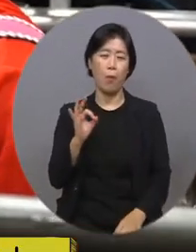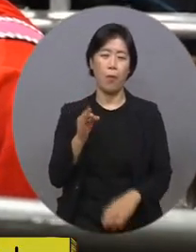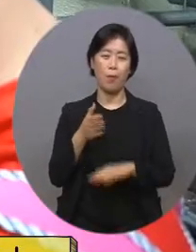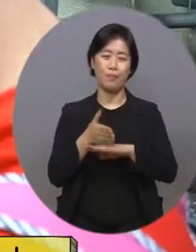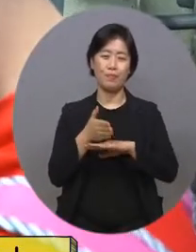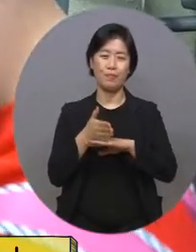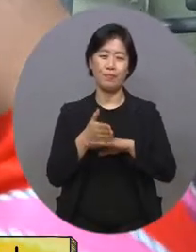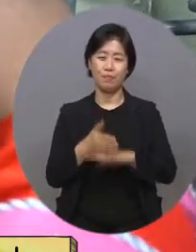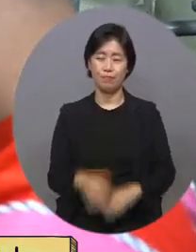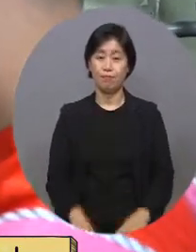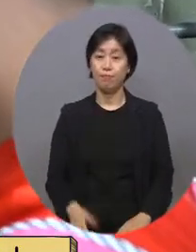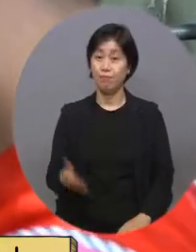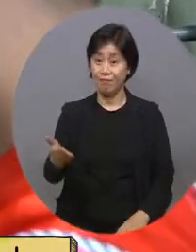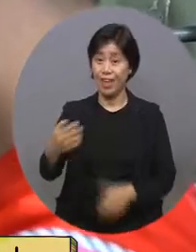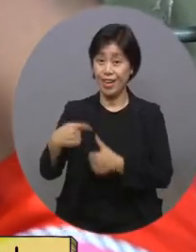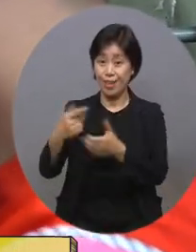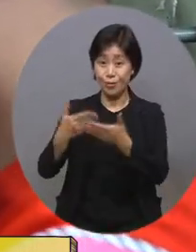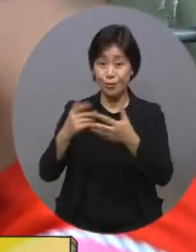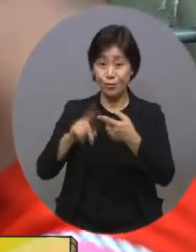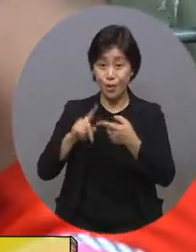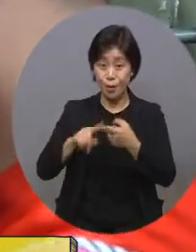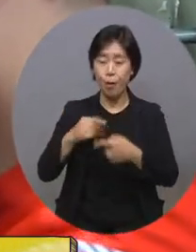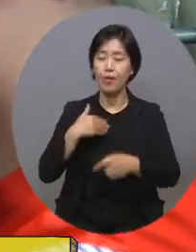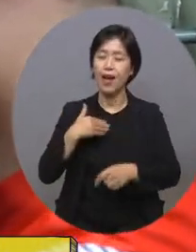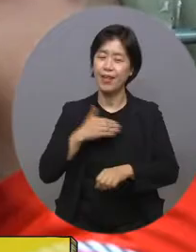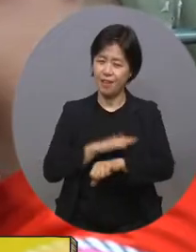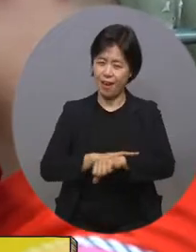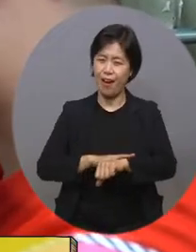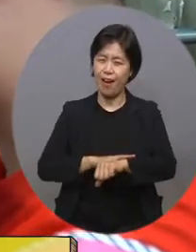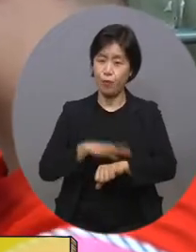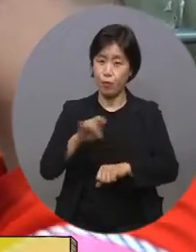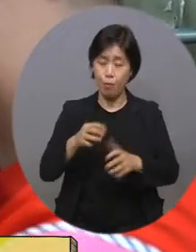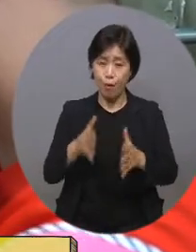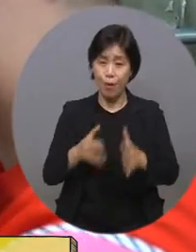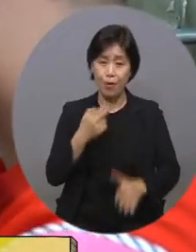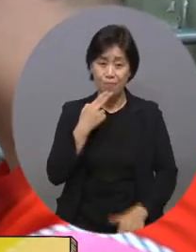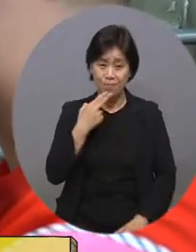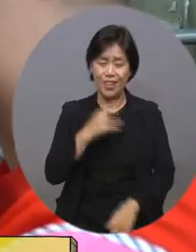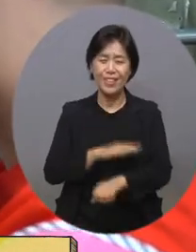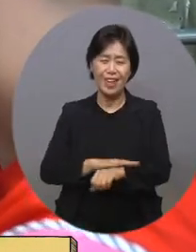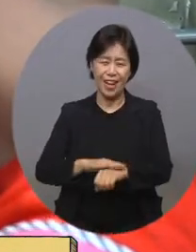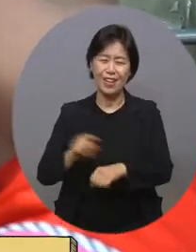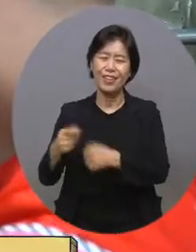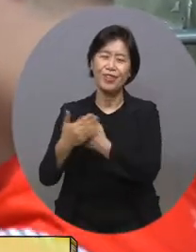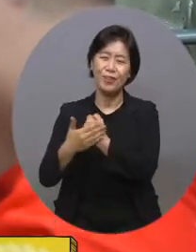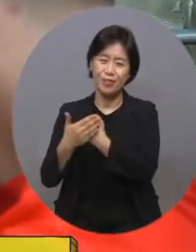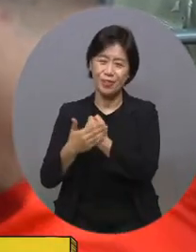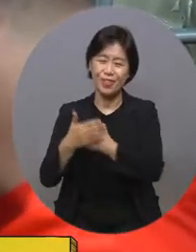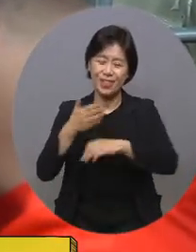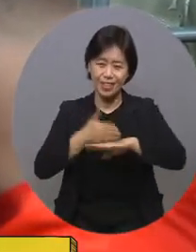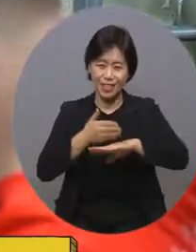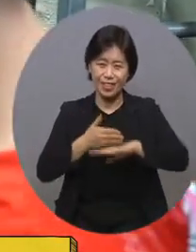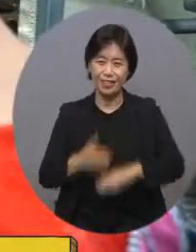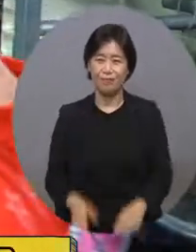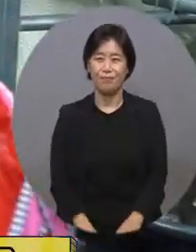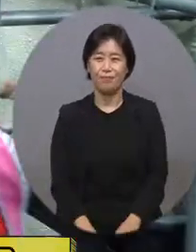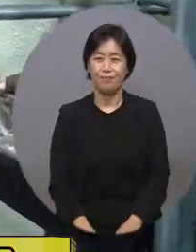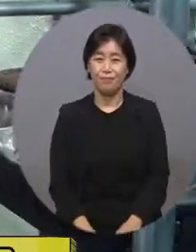민철님. 민철님이 알려주신 대로 했더니 아주 제가 처음인데 잘 뽑았던 것 같아요. 감사합니다.